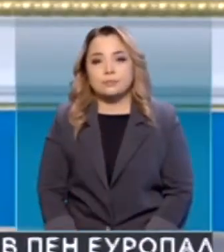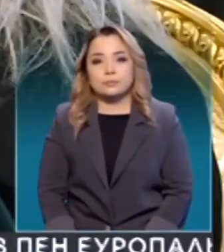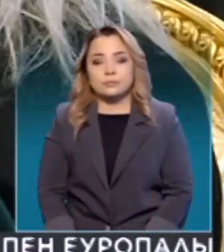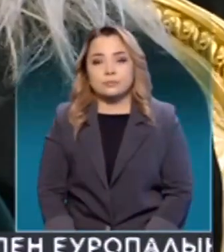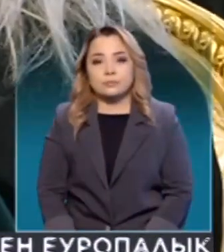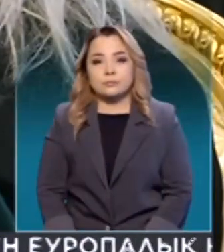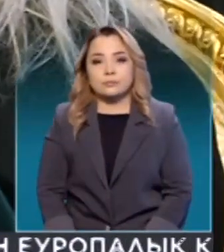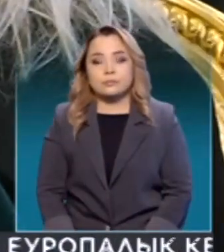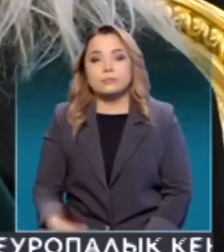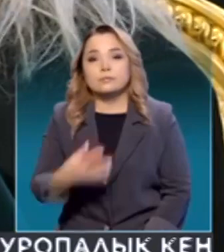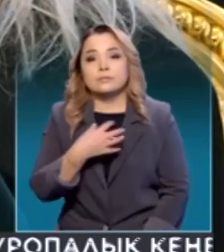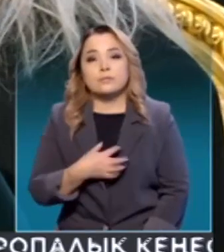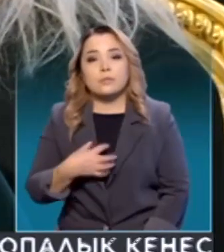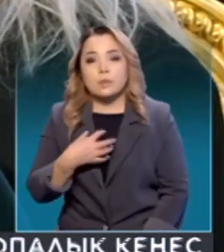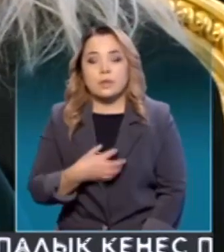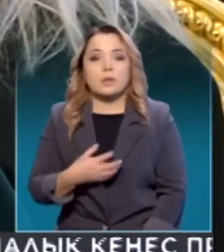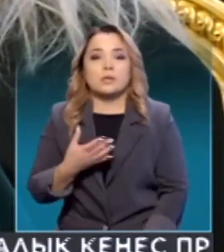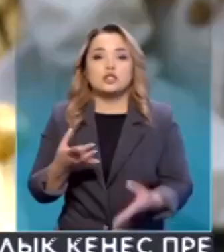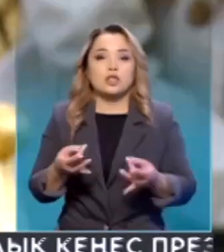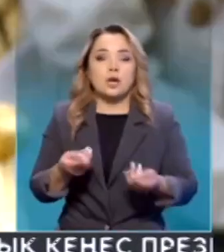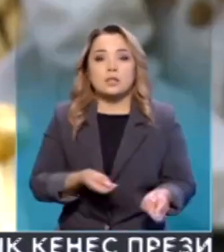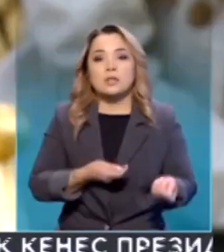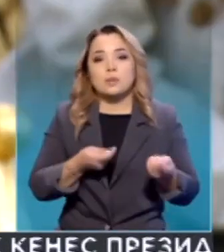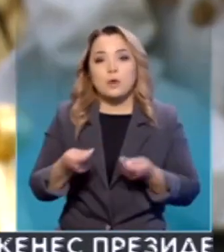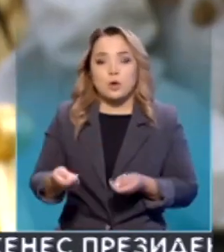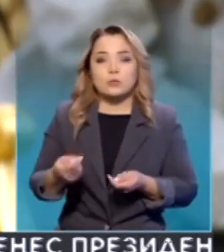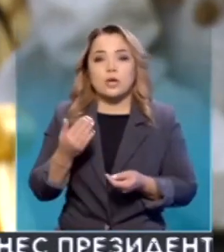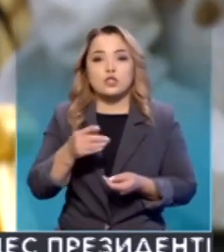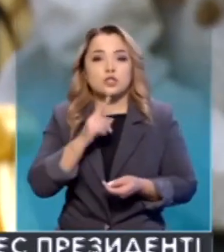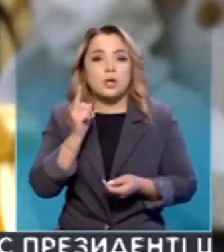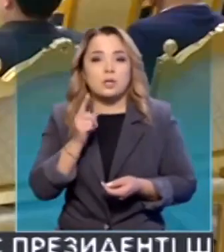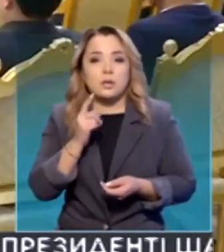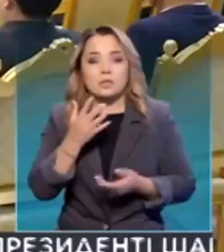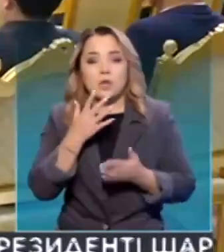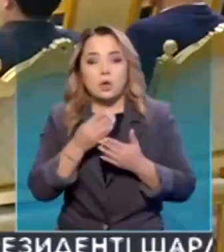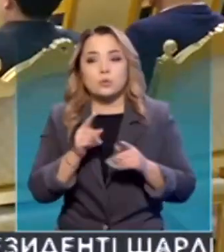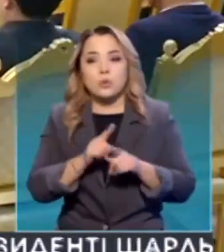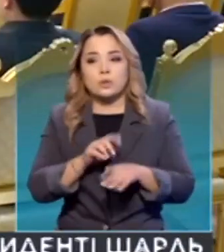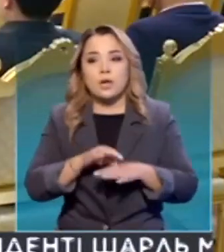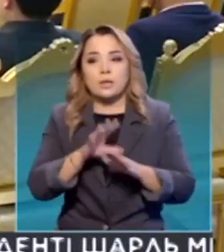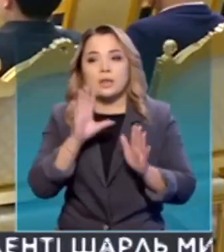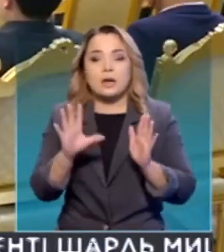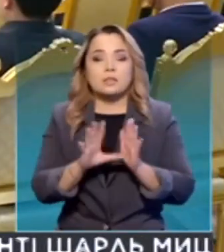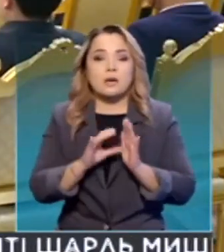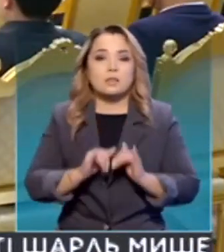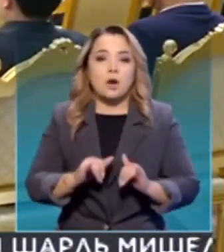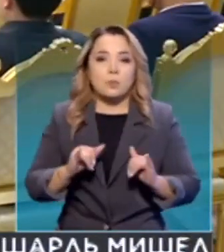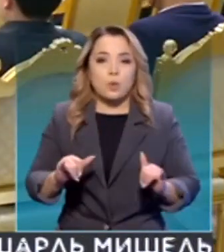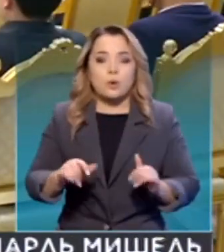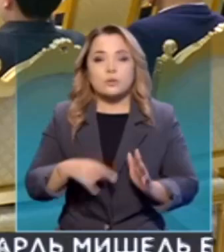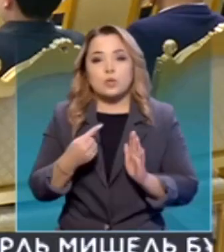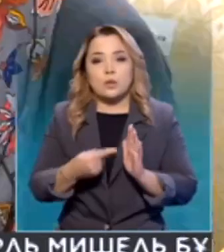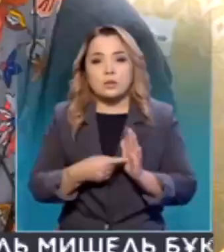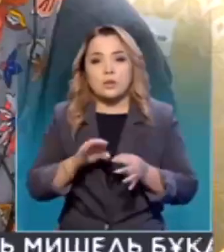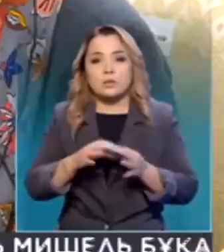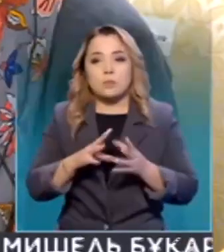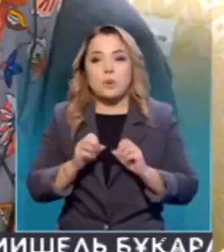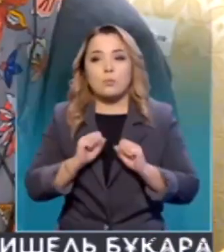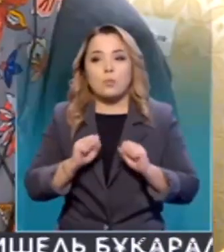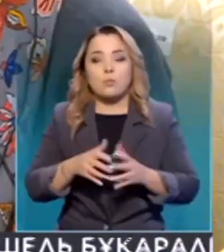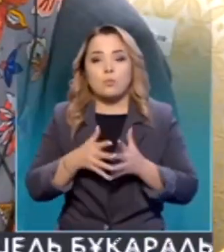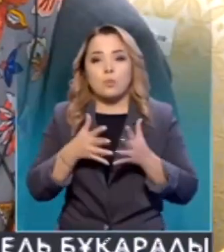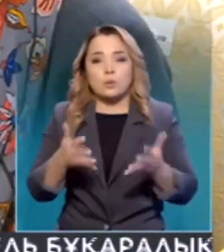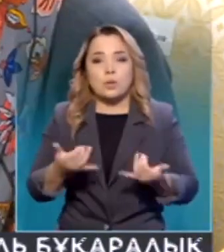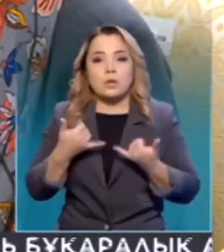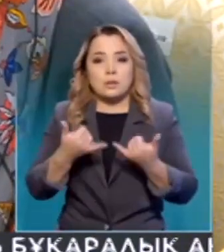Әсіресе аса маңызды шикізатты тасымалдау және жасыл түсутегі энергетикасын дамыту мәселесінде мол